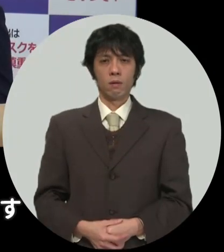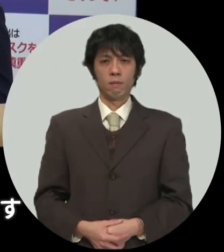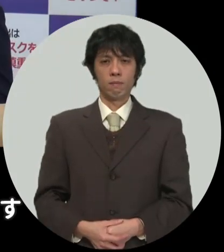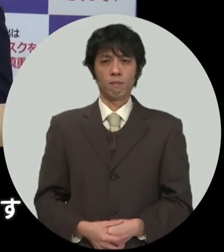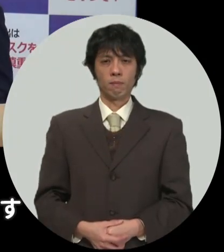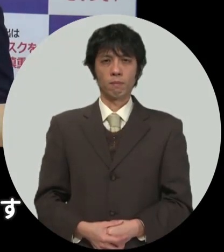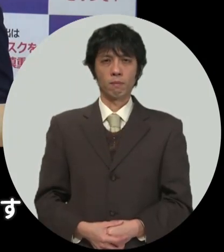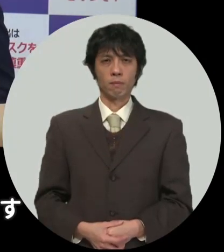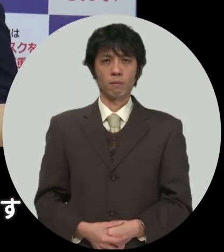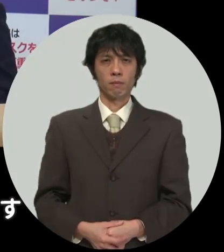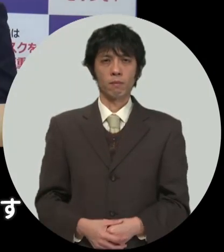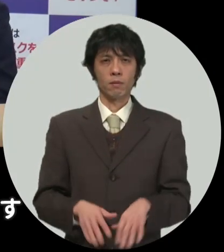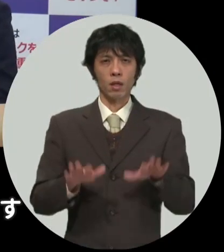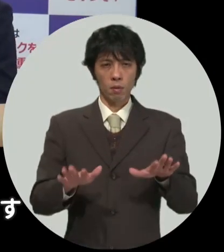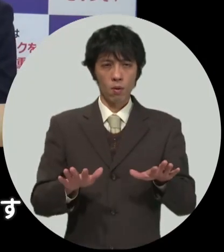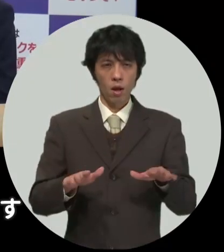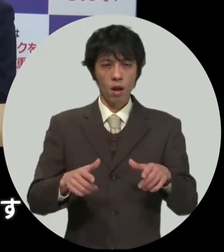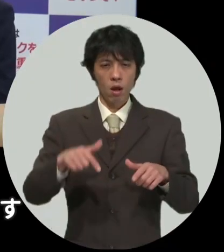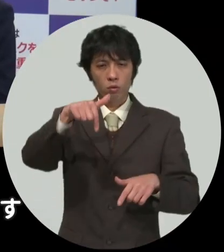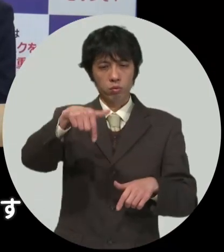現在府内74カ所で、